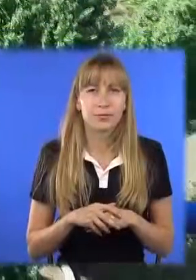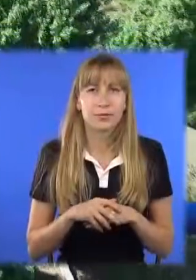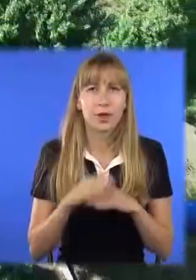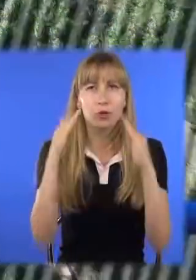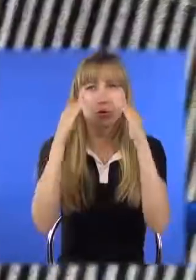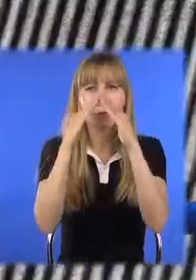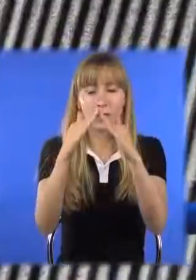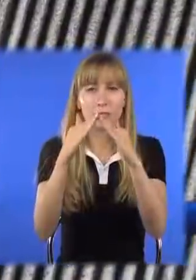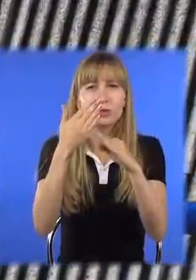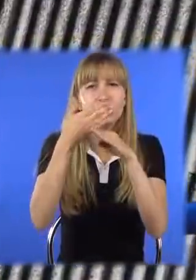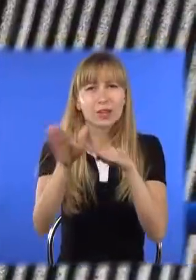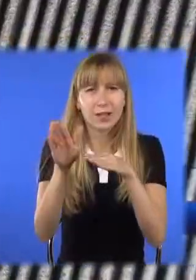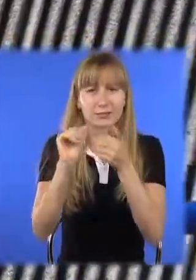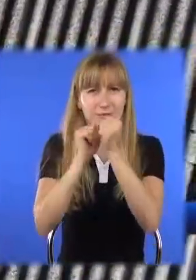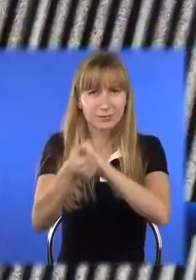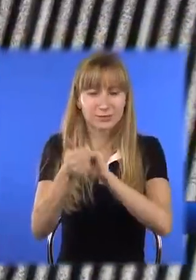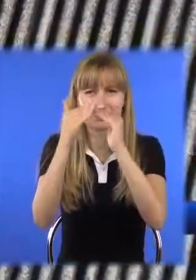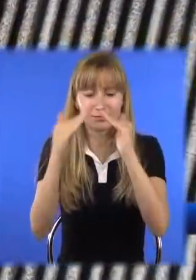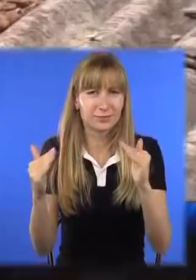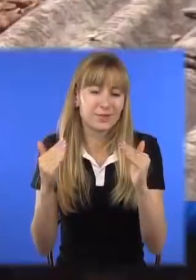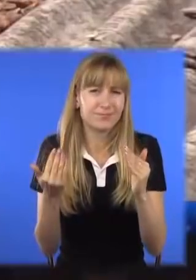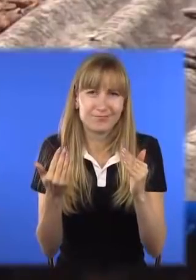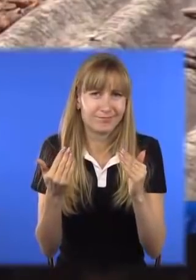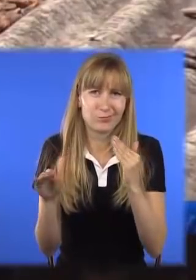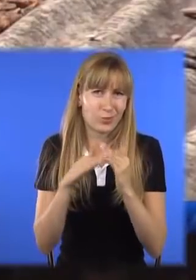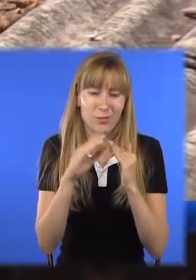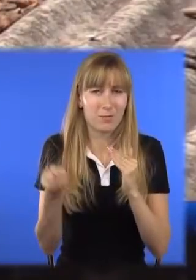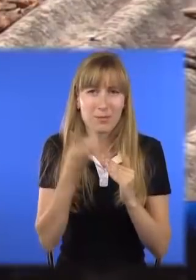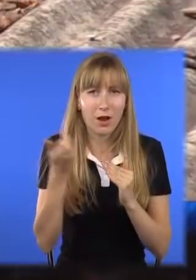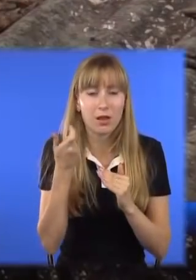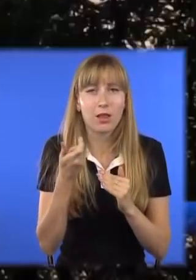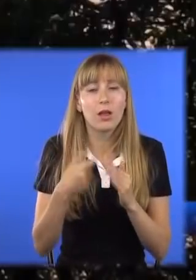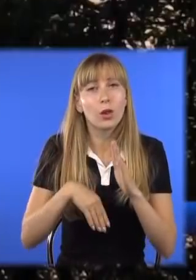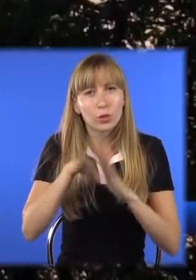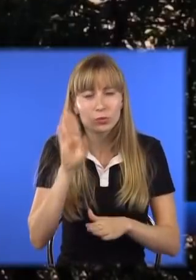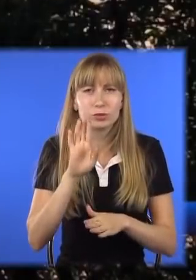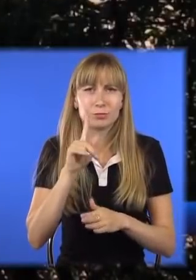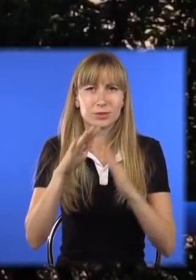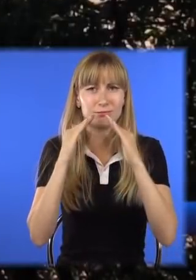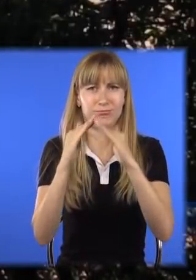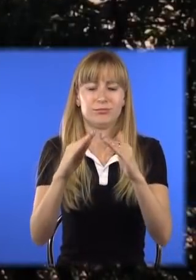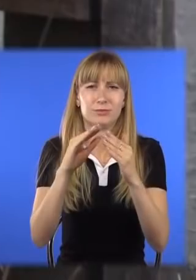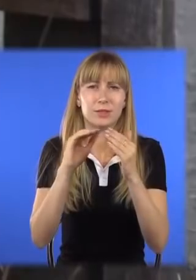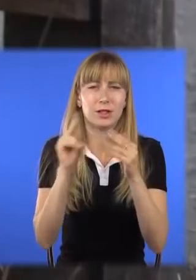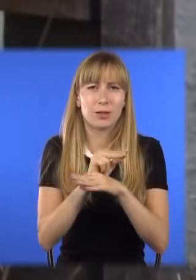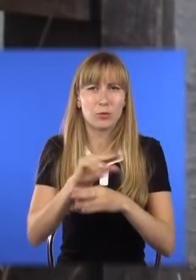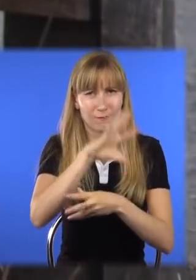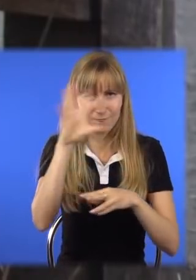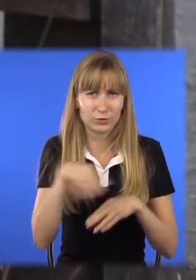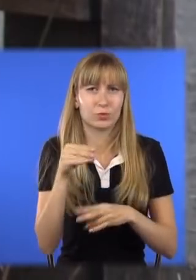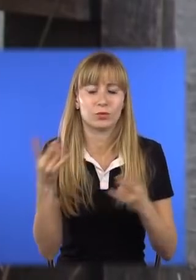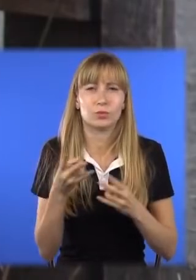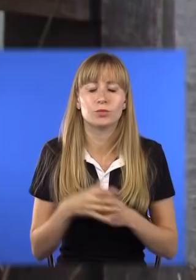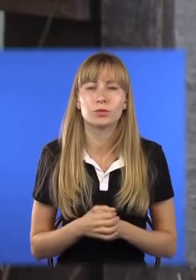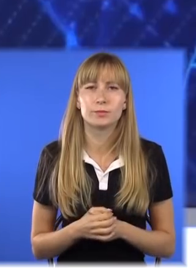покращить ситуацію, тому єдиний вихід – затвердження проєкту у громадському бюджеті. Олена Кияшко, Віталій Кваша, Перший